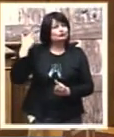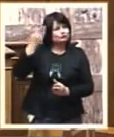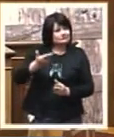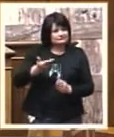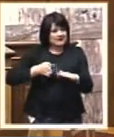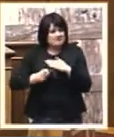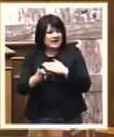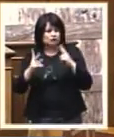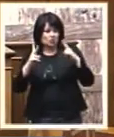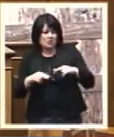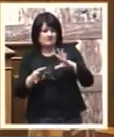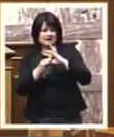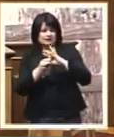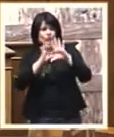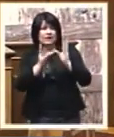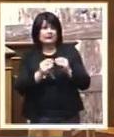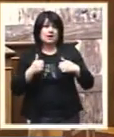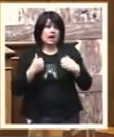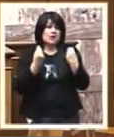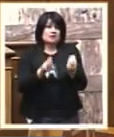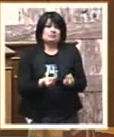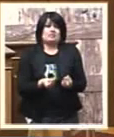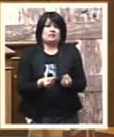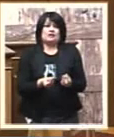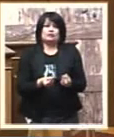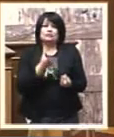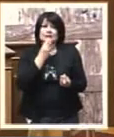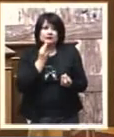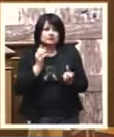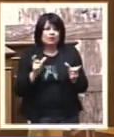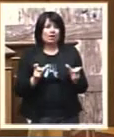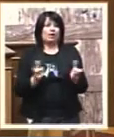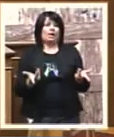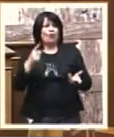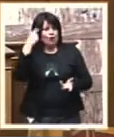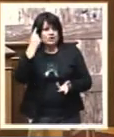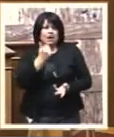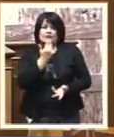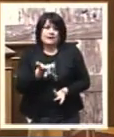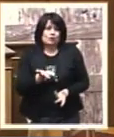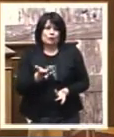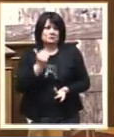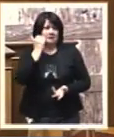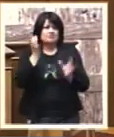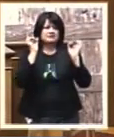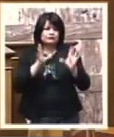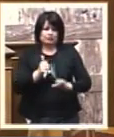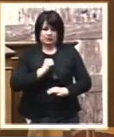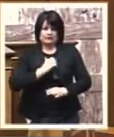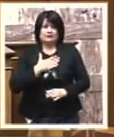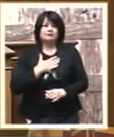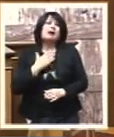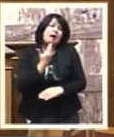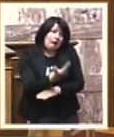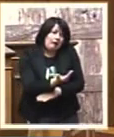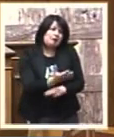κατεξοχήν στερούσαν από τους νέους να αναπνεύσουν, να ονειρευτούν, να πιστέψουν στις δικές τους δυνάμεις